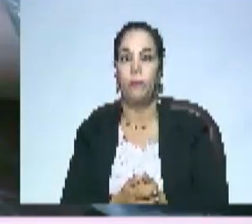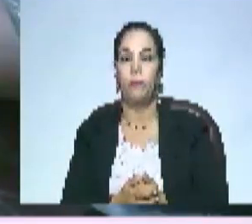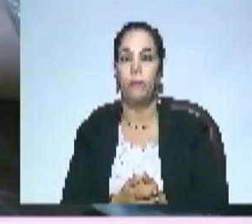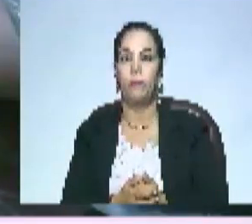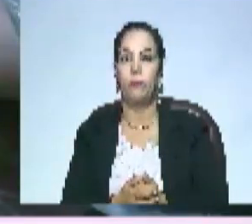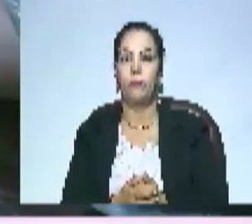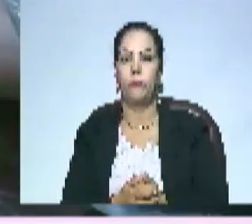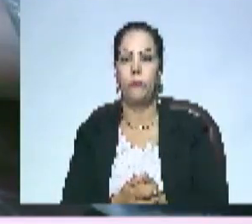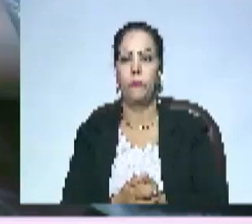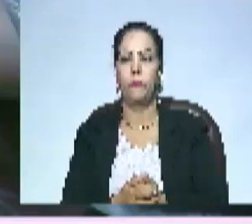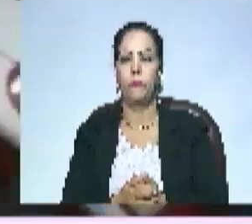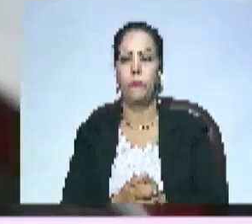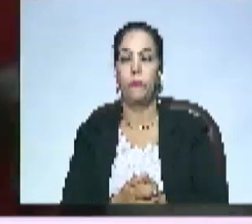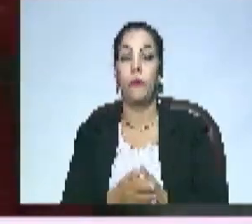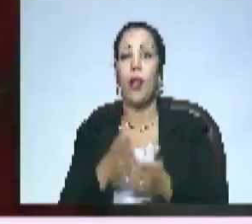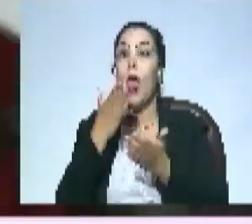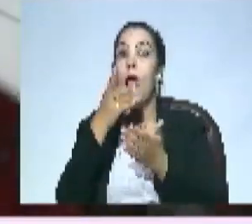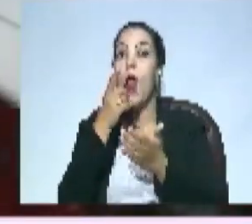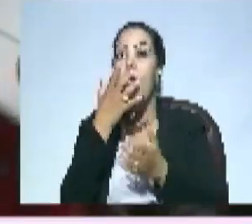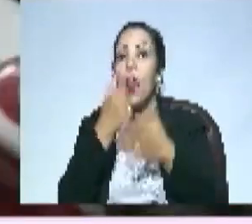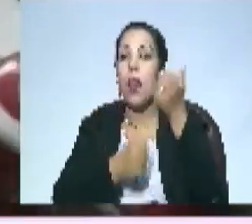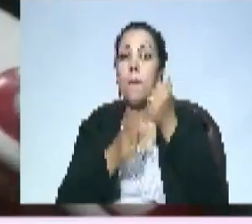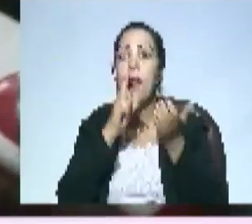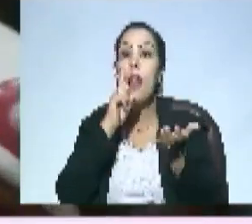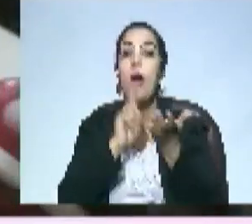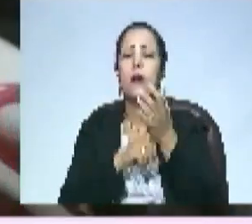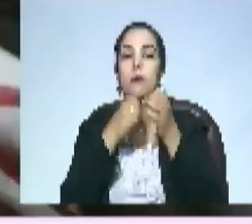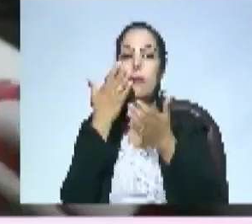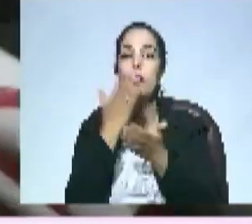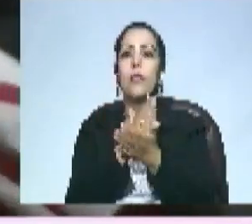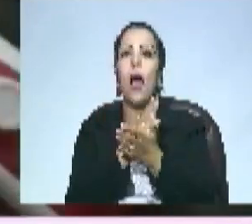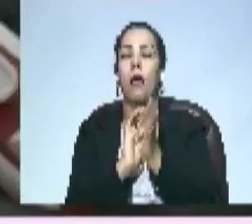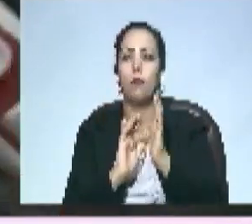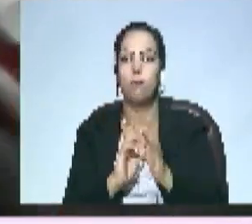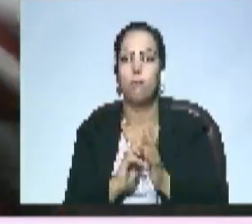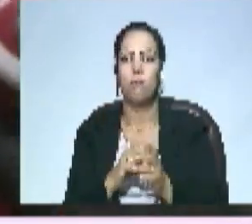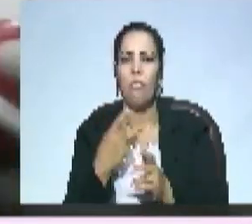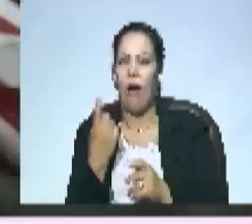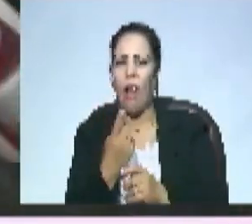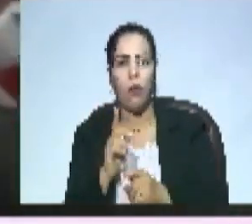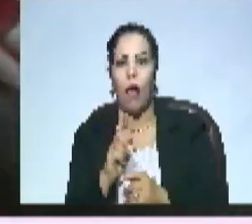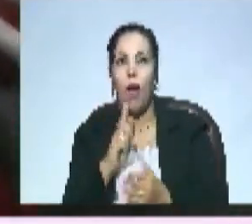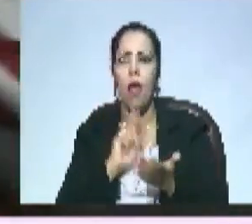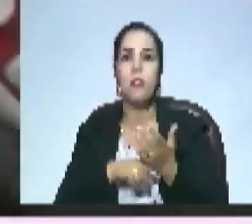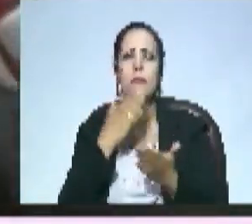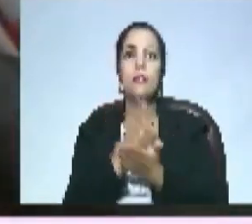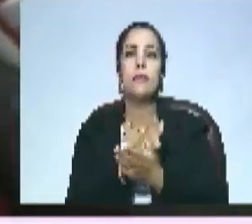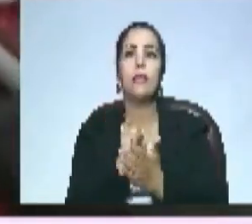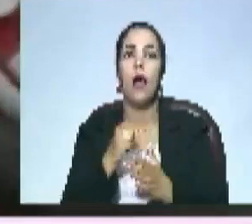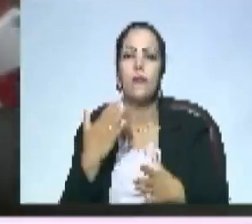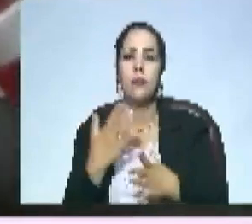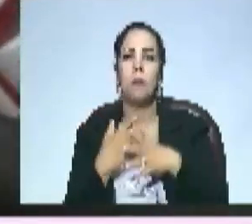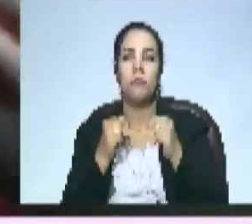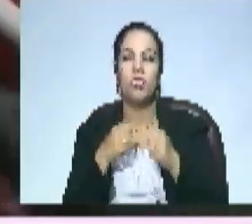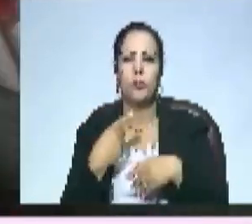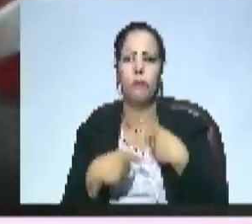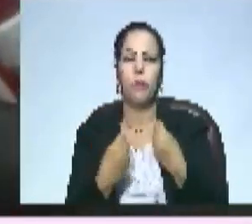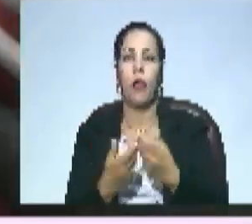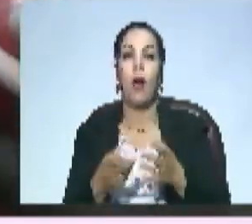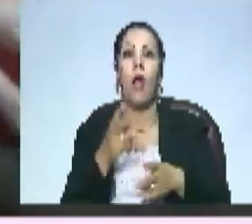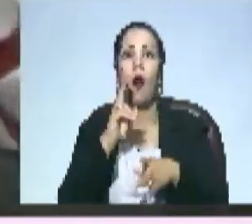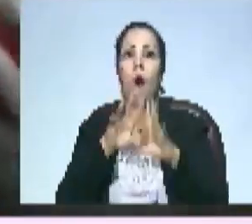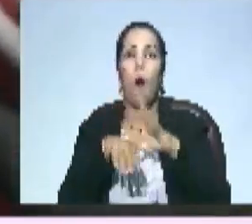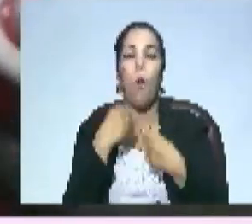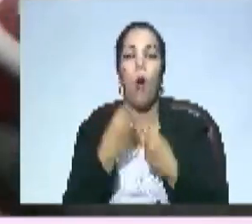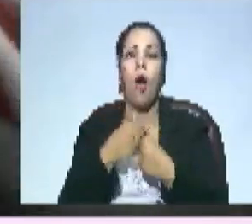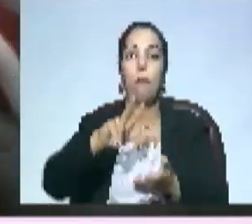ت واللبن لازم يبقى ساق واللبن لازم يبقى سا كل حاجه هنا